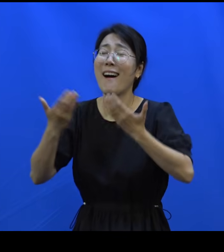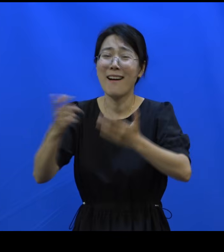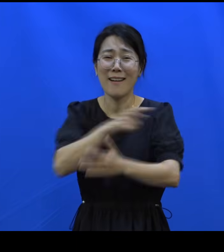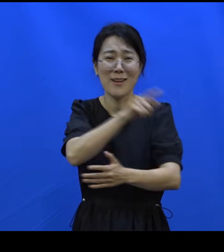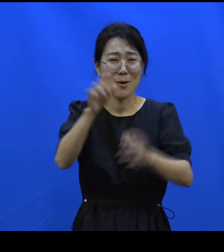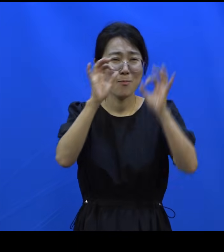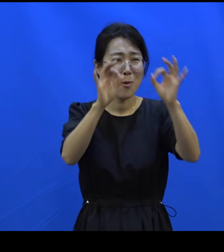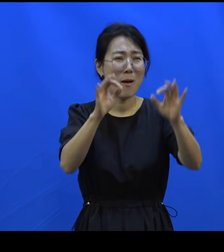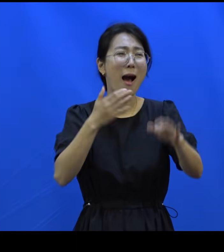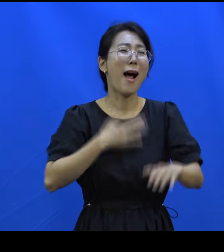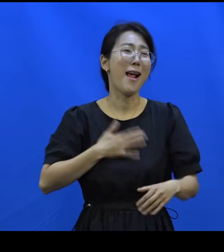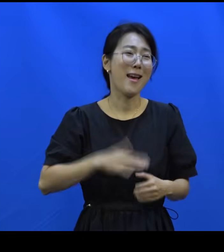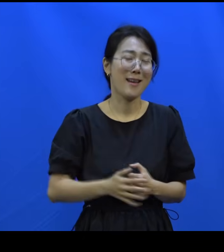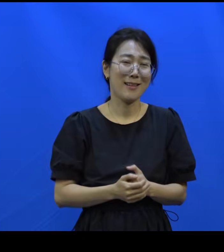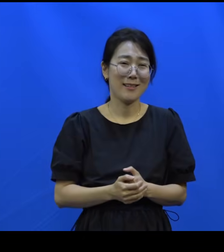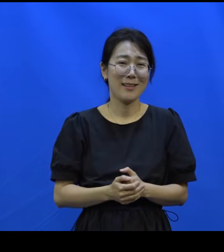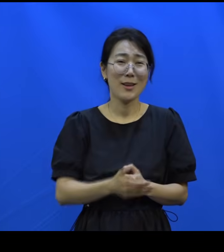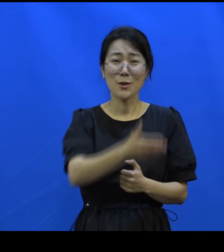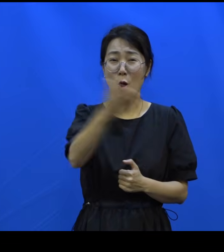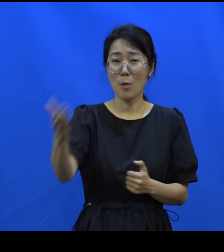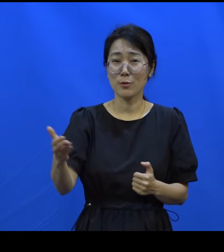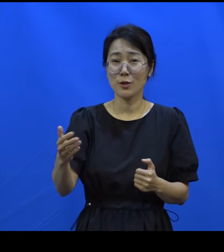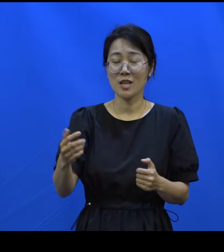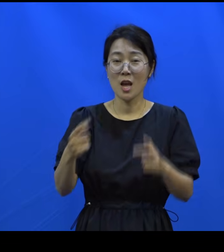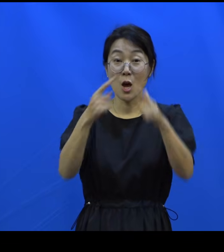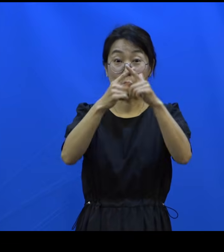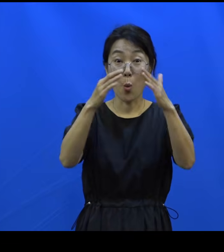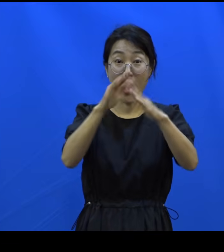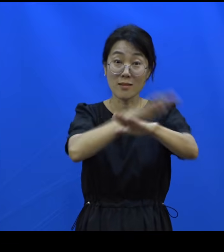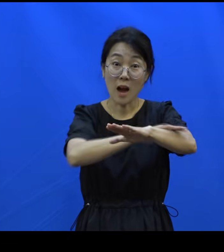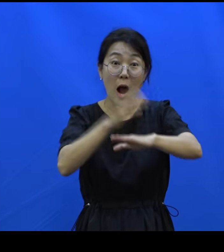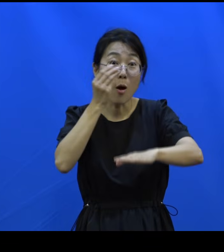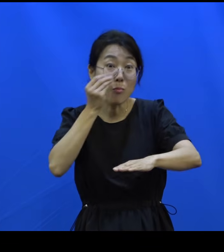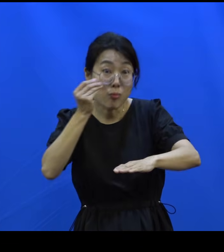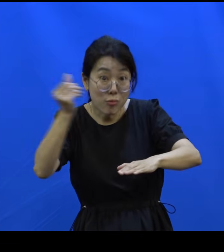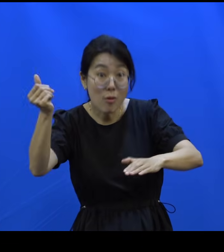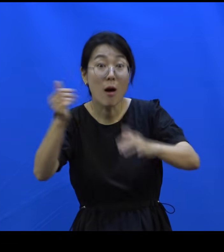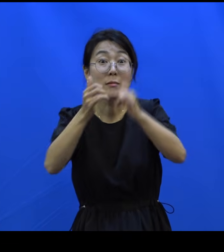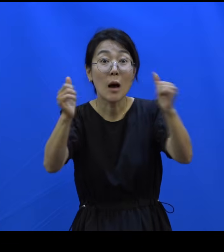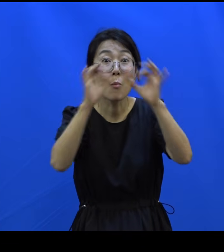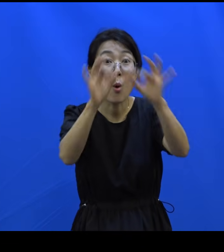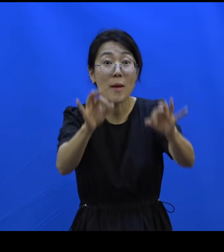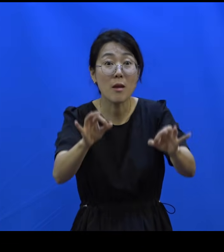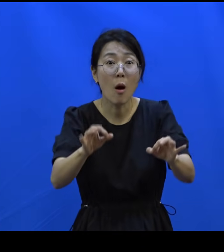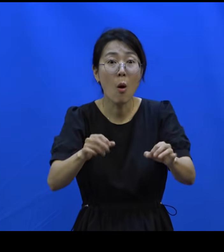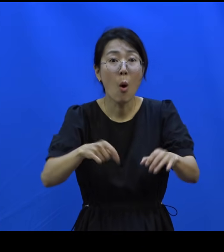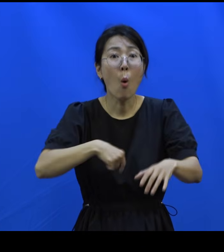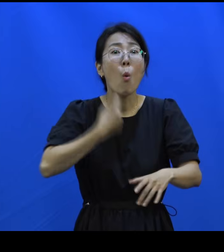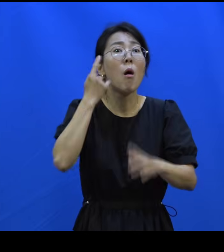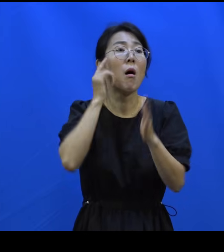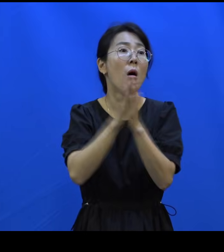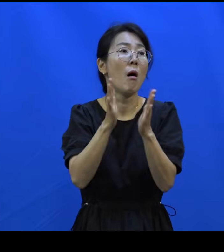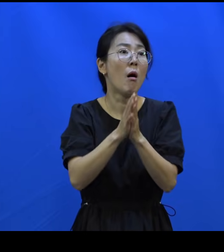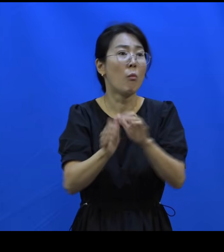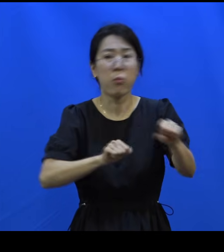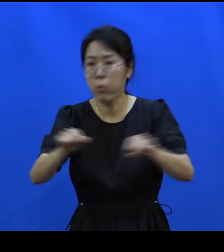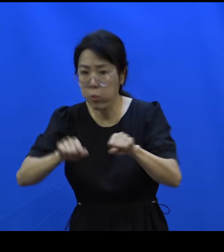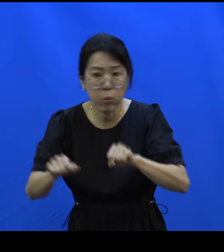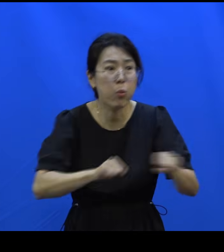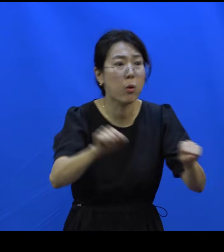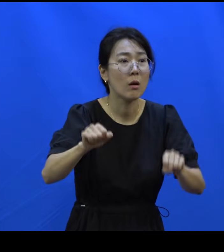섬기는 거예요, 여러분. 여러분, 건강한 교회의 특징이 뭔지 아세요? 자발적으로 움직이는 거. 누가 하라 말라 할 필요가 없어요. 그냥 하고 싶어 하는 거.